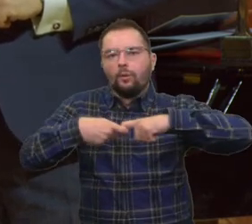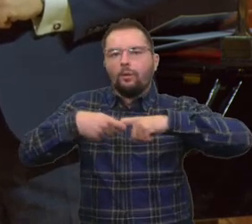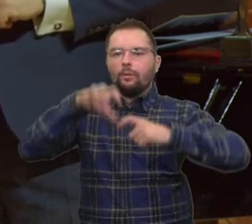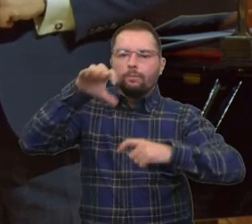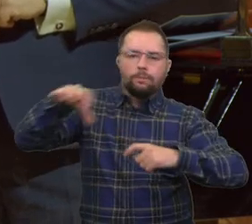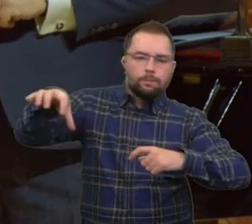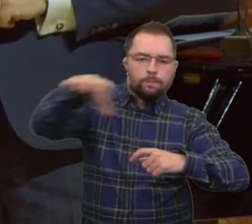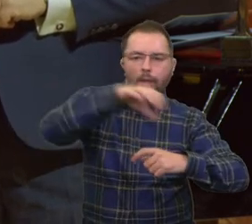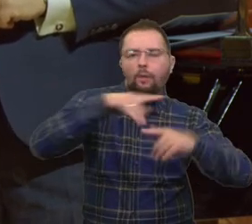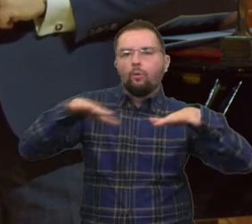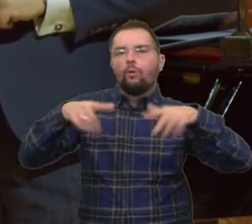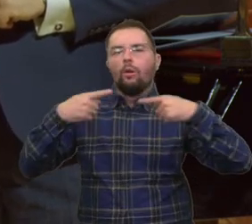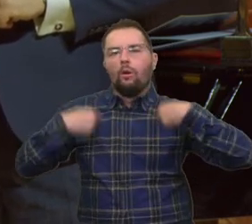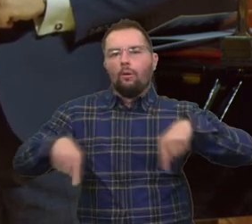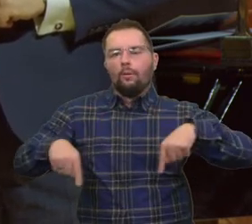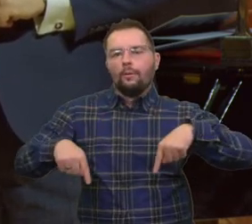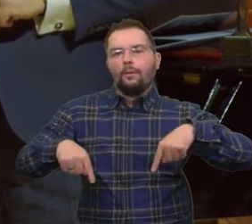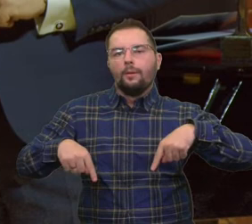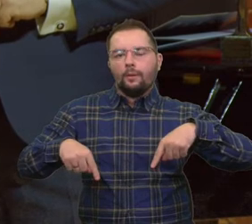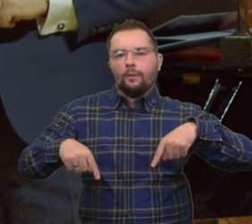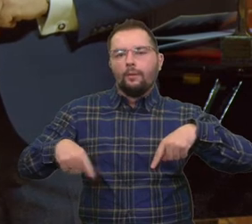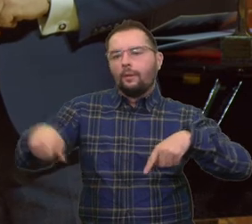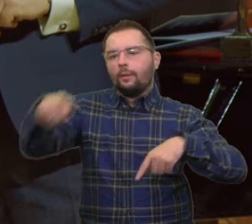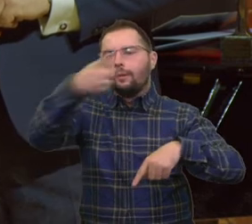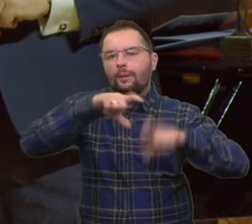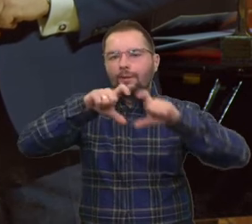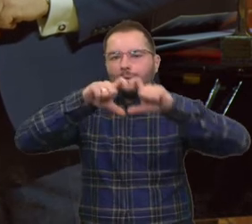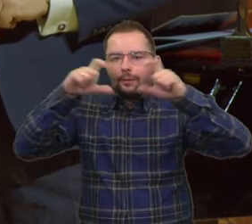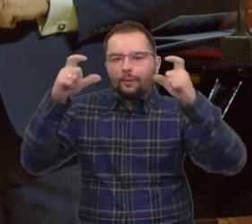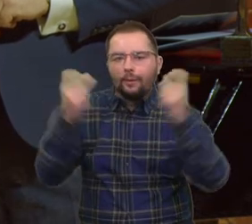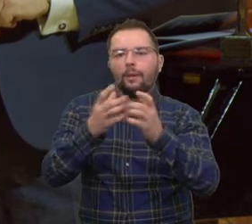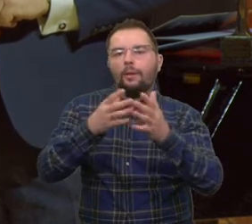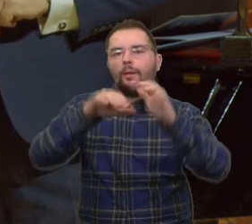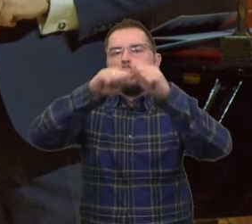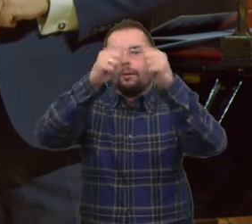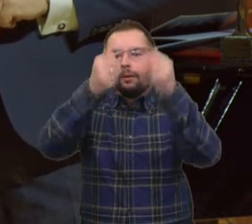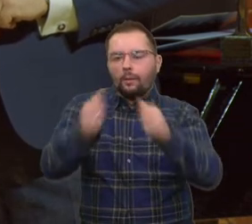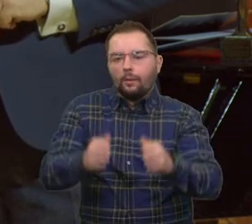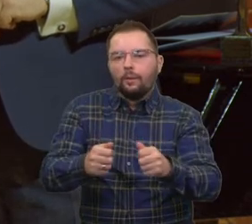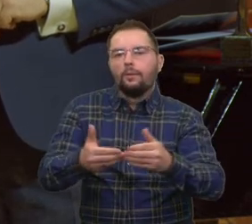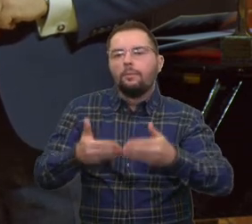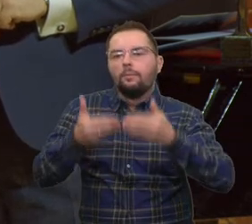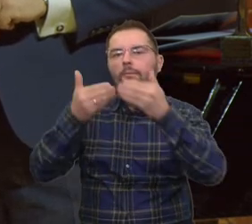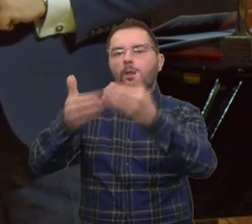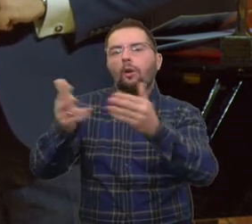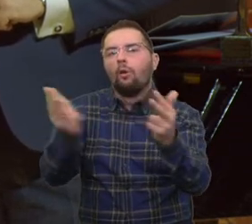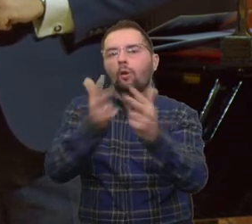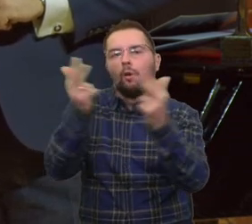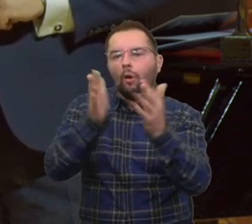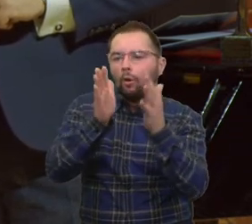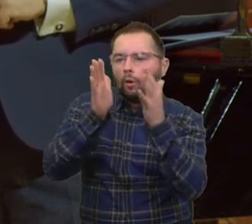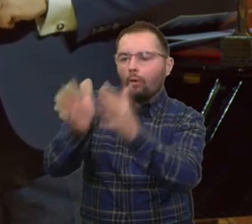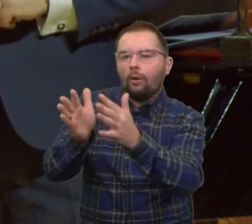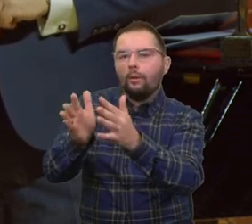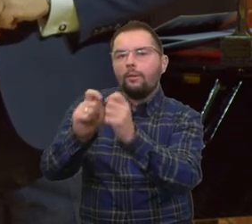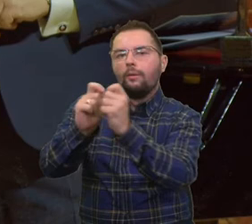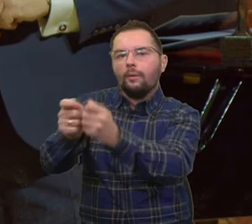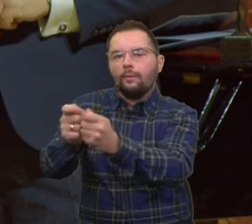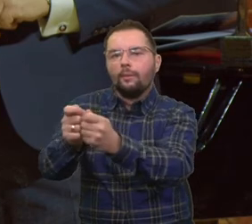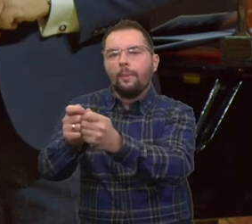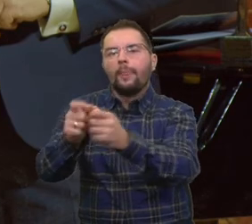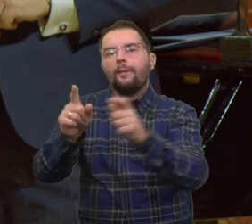więc myślę, że ta cała właśnie statuetka powinna trafić, czy powinna